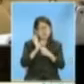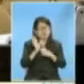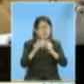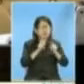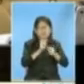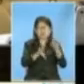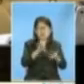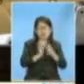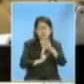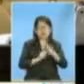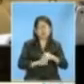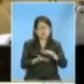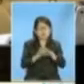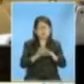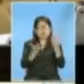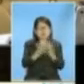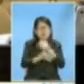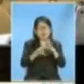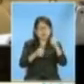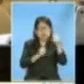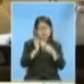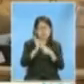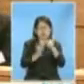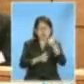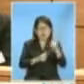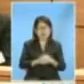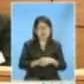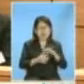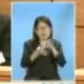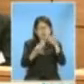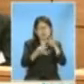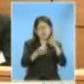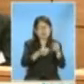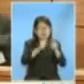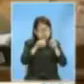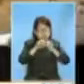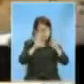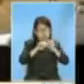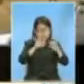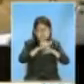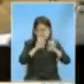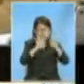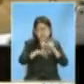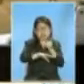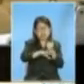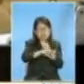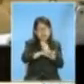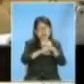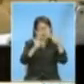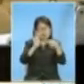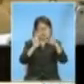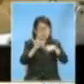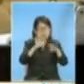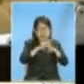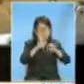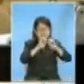เลยนะเพราะฉะนั้นท่านกรุณายกอย่างอื่นนะฮะอะไรที่ยังไม่เป็นยังไม่ผลการสอบยังไม่เป็นปรากฏชัดท่านยังไม่พูดนะครับท่านกรุณ